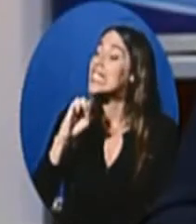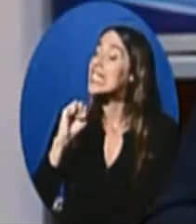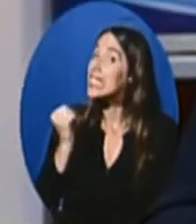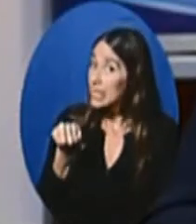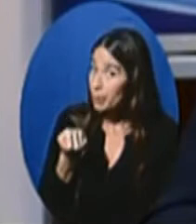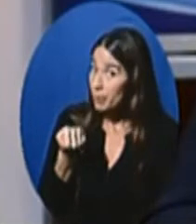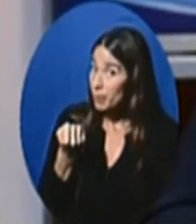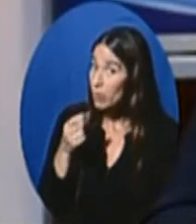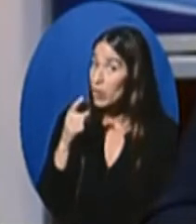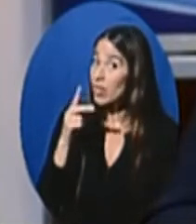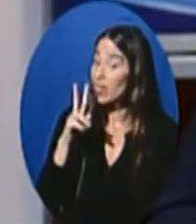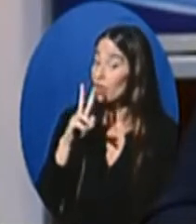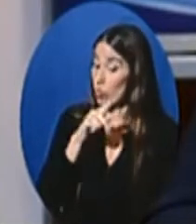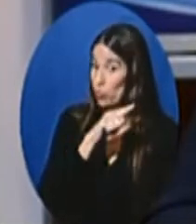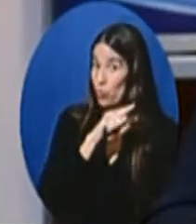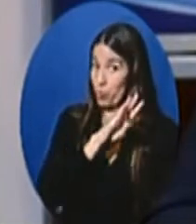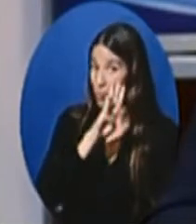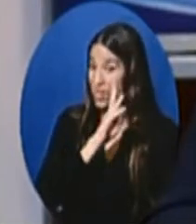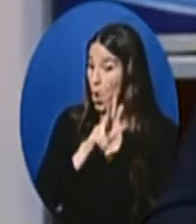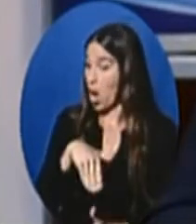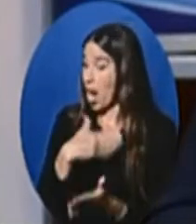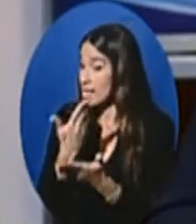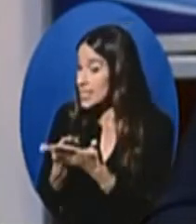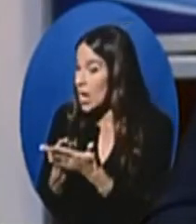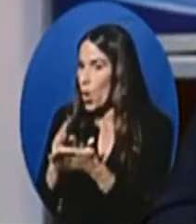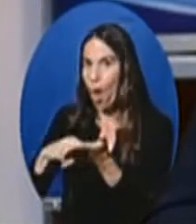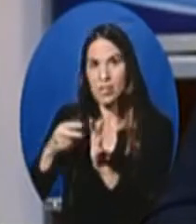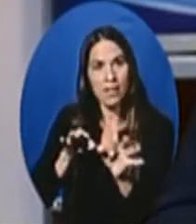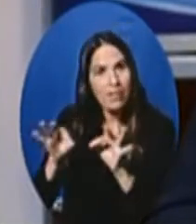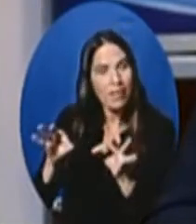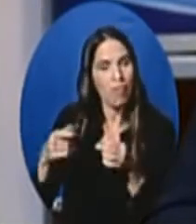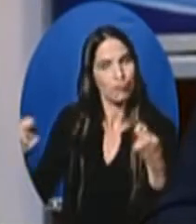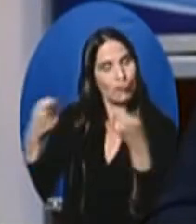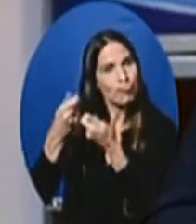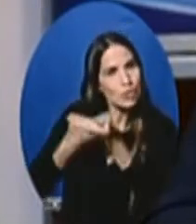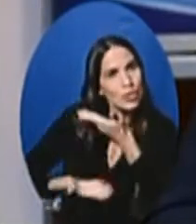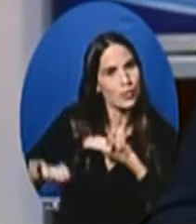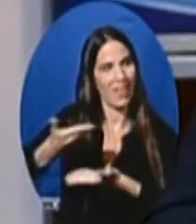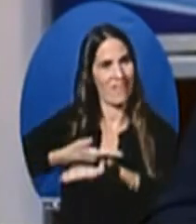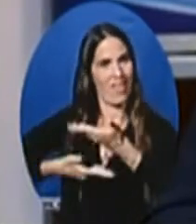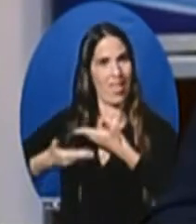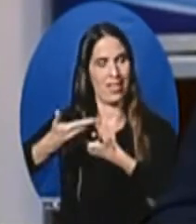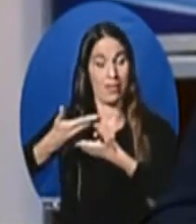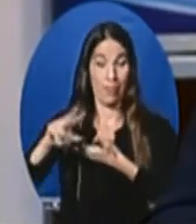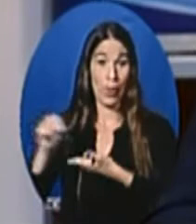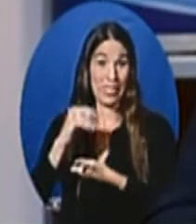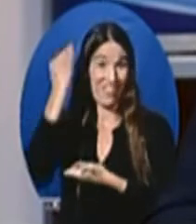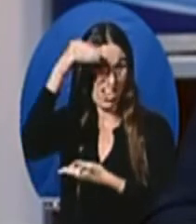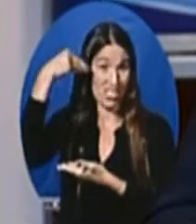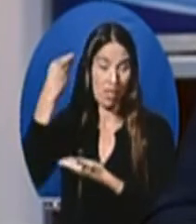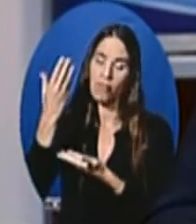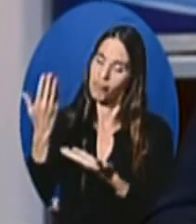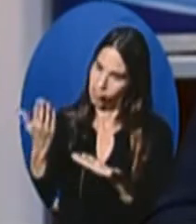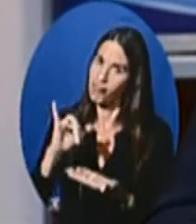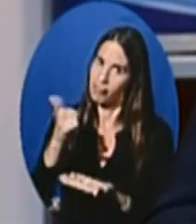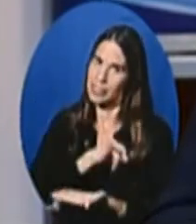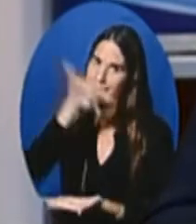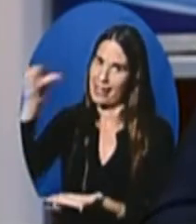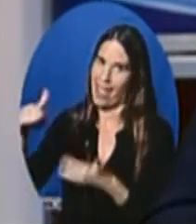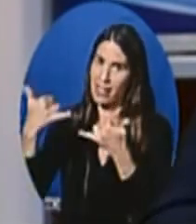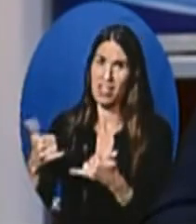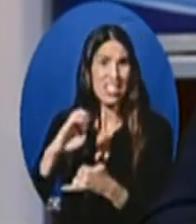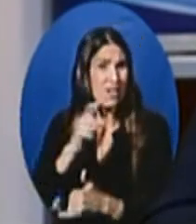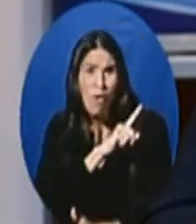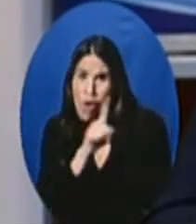אם יש לו מה להציע לנשיא אובמה לגיבוש אסטרטגיה משותפת, כולל בנושא הפלסטיני, כן. אם לא,